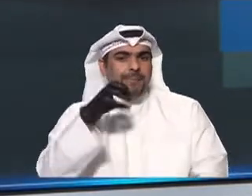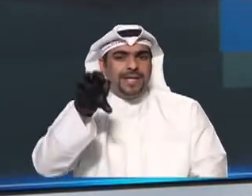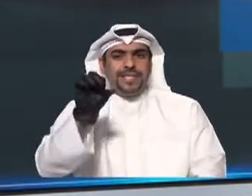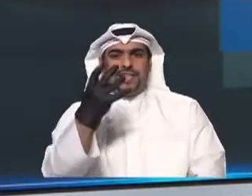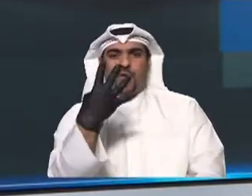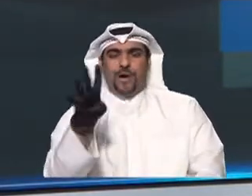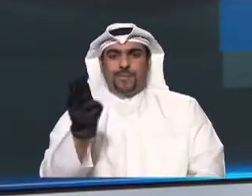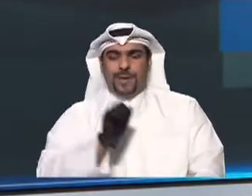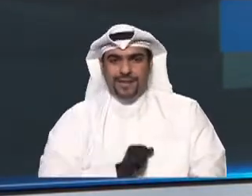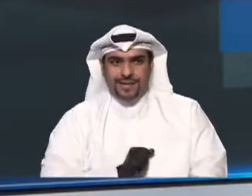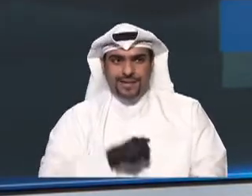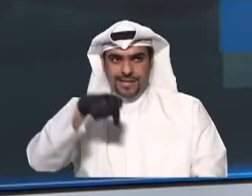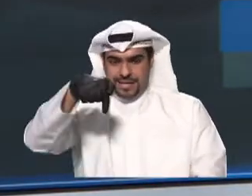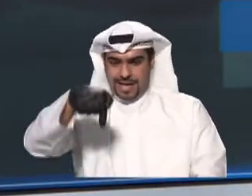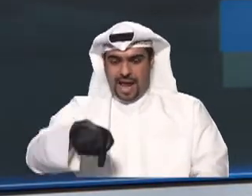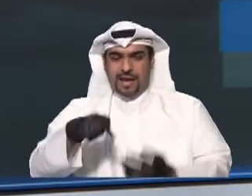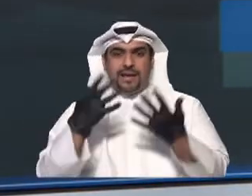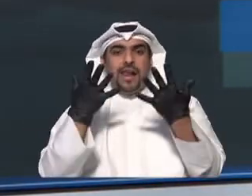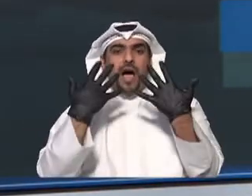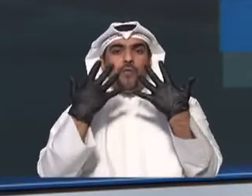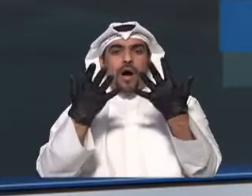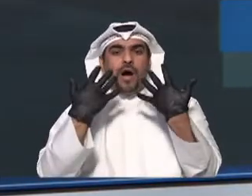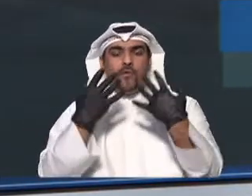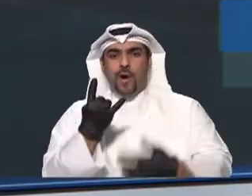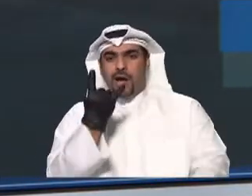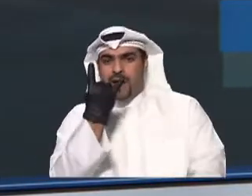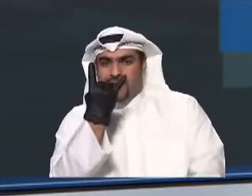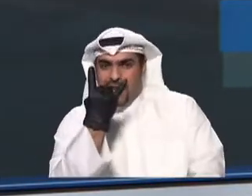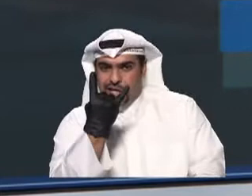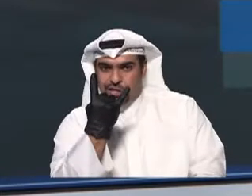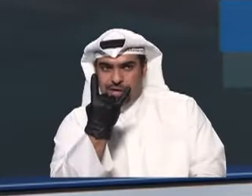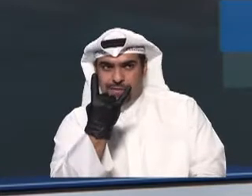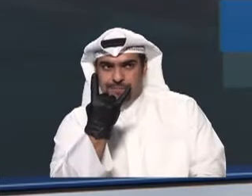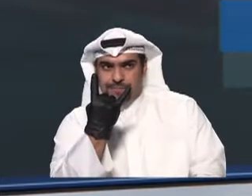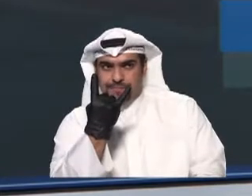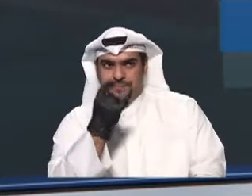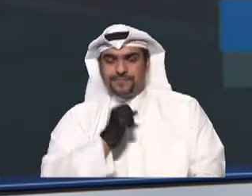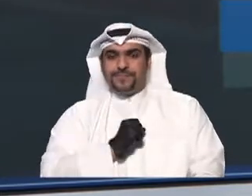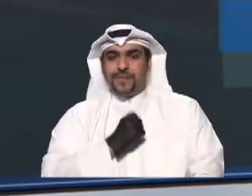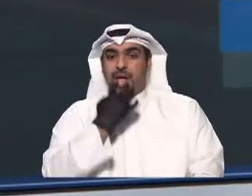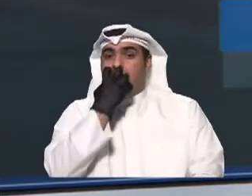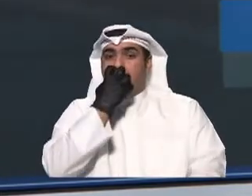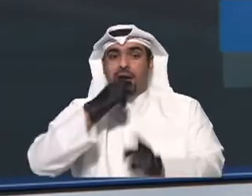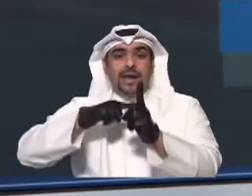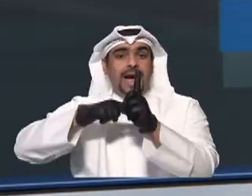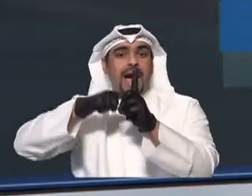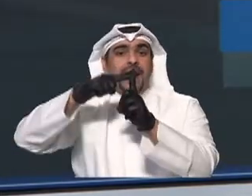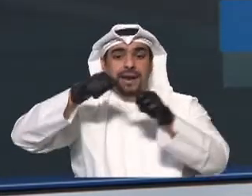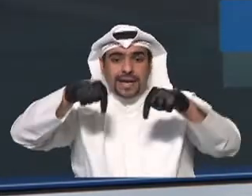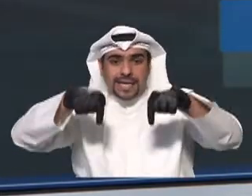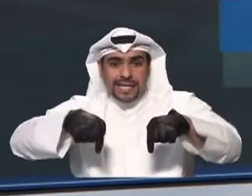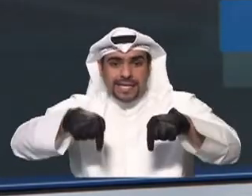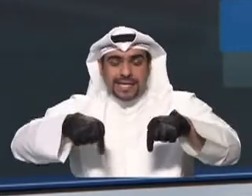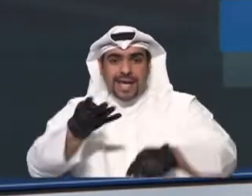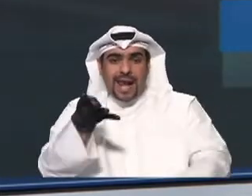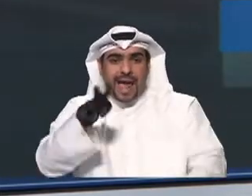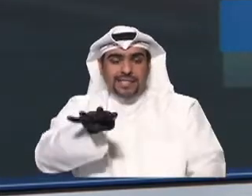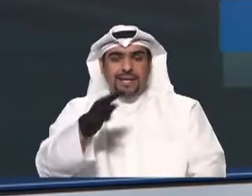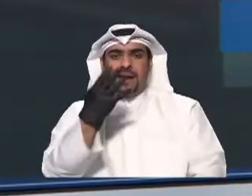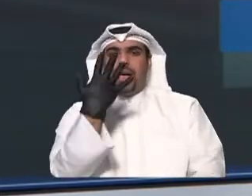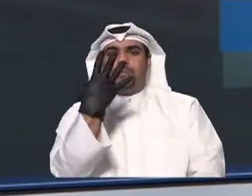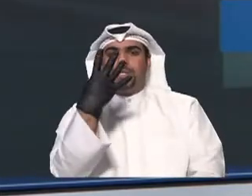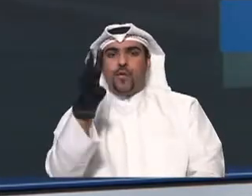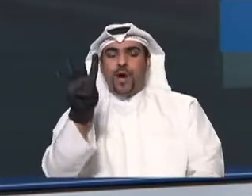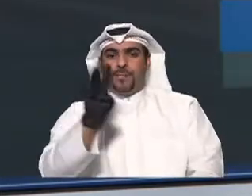أكثر الطقس الحالي في مدينة الكويت. أجواء صافية والرياح غربية سرعة 10 كيلومتر في الساعة، درجة الحرارة الحالية 45 درجة